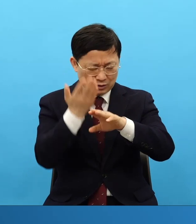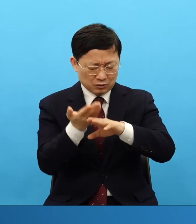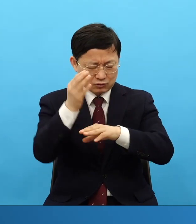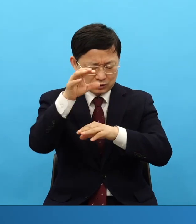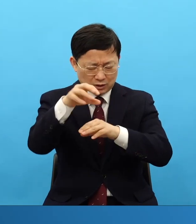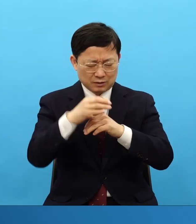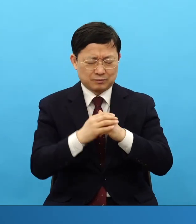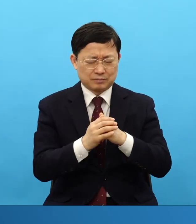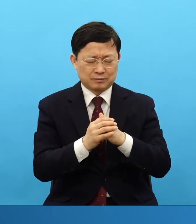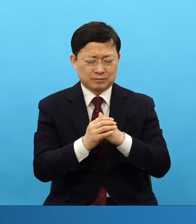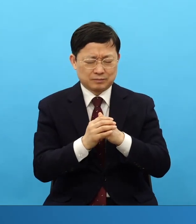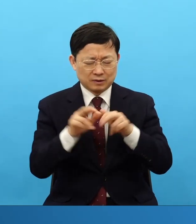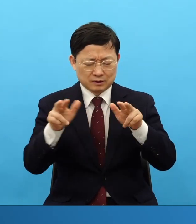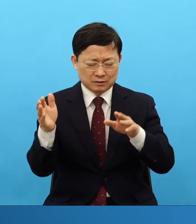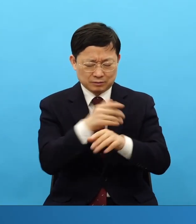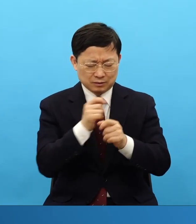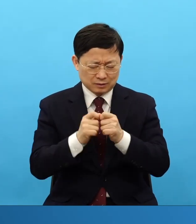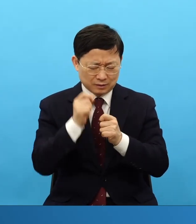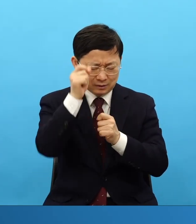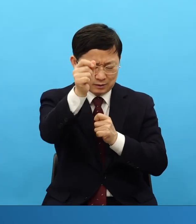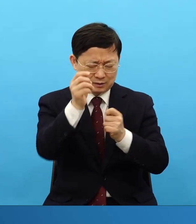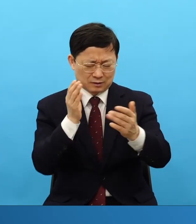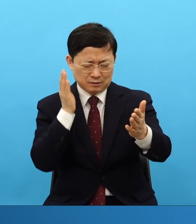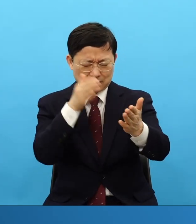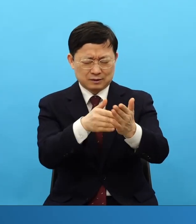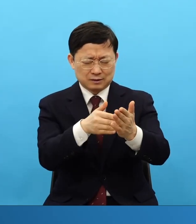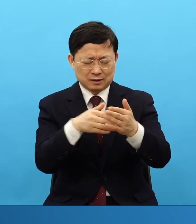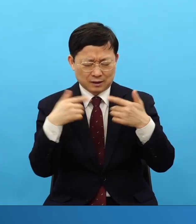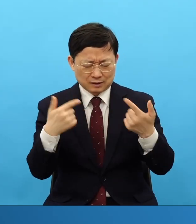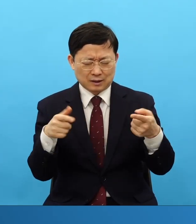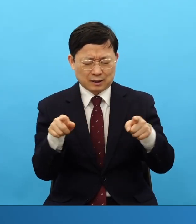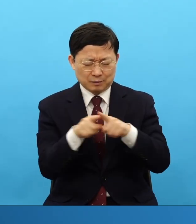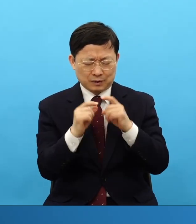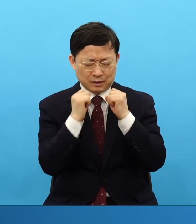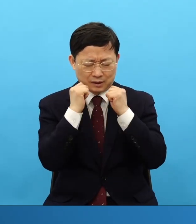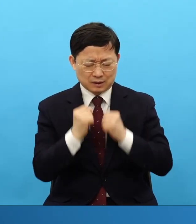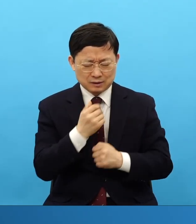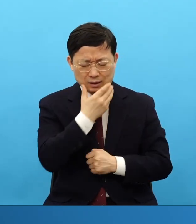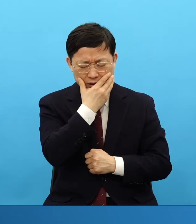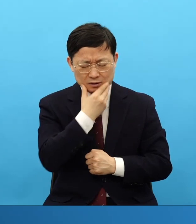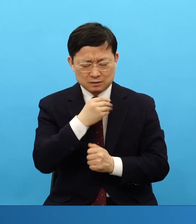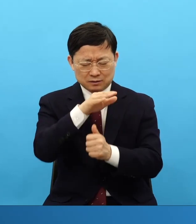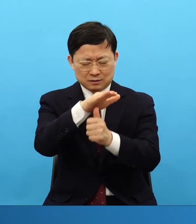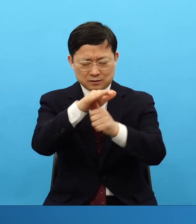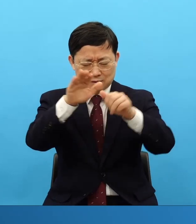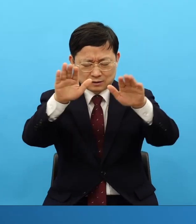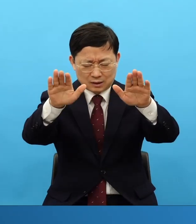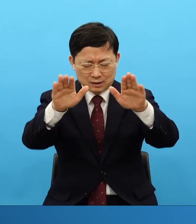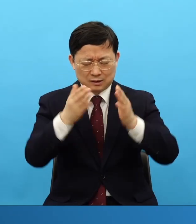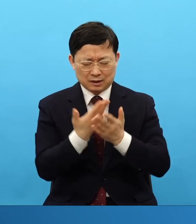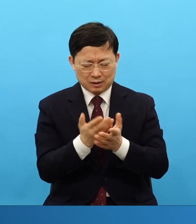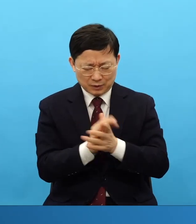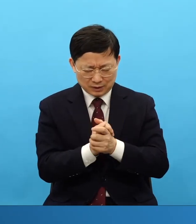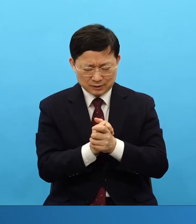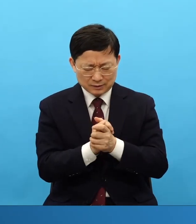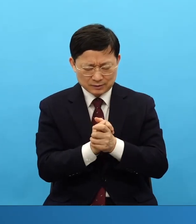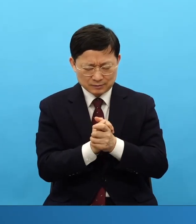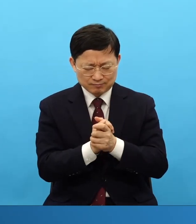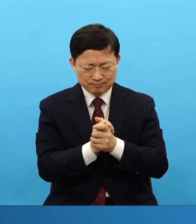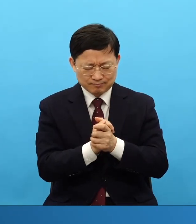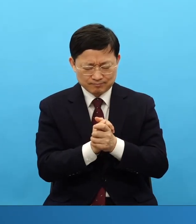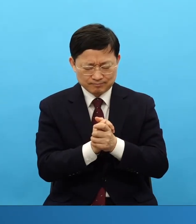save the entire world 지금부터 영원까지 from now 항상 함께 계실지어다. and always 아멘. forevermore. Amen.